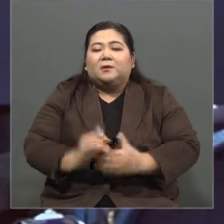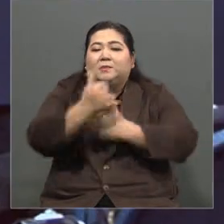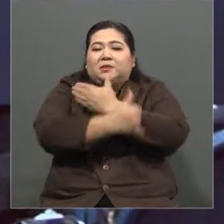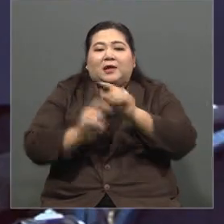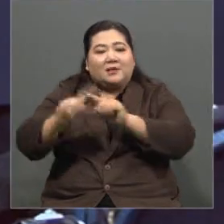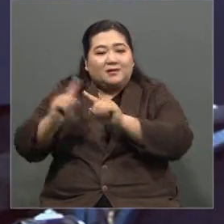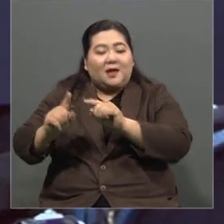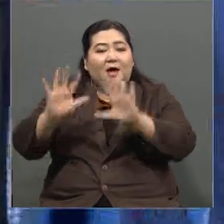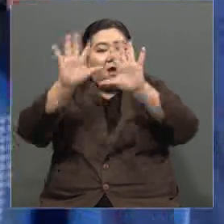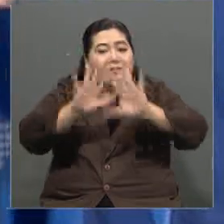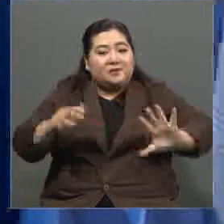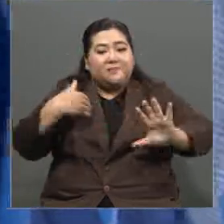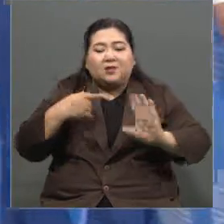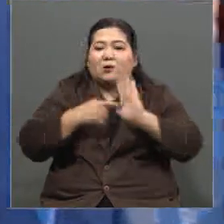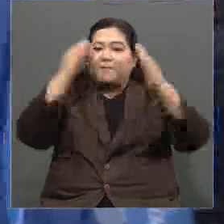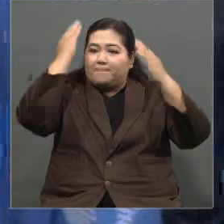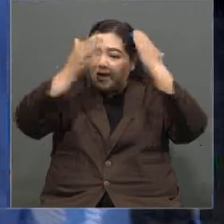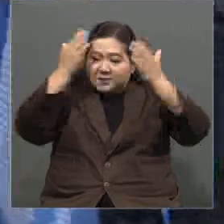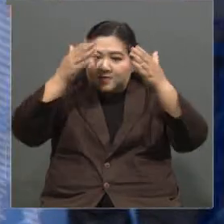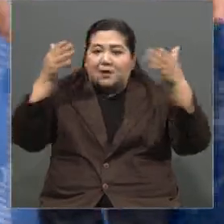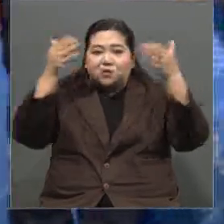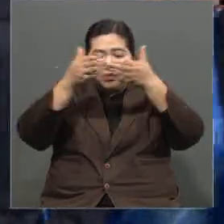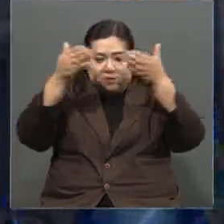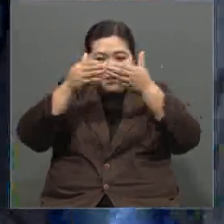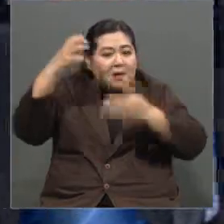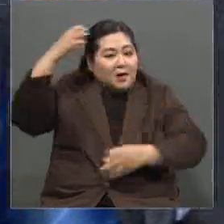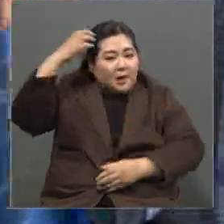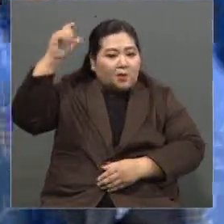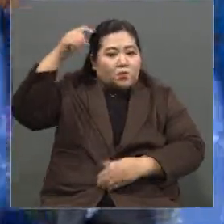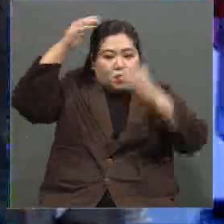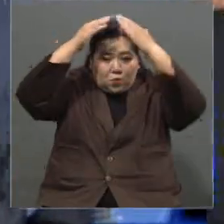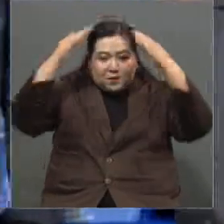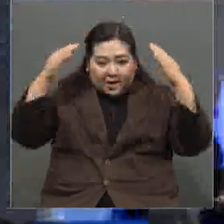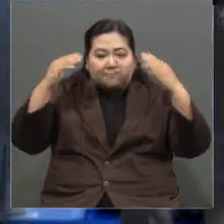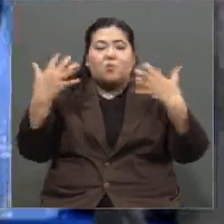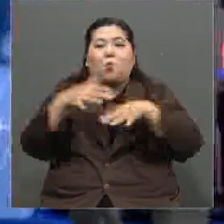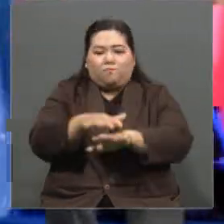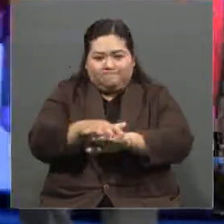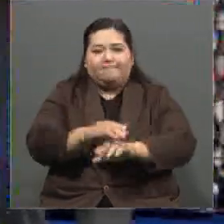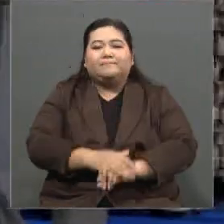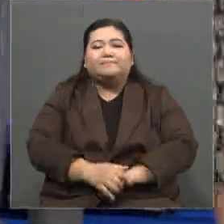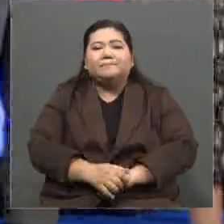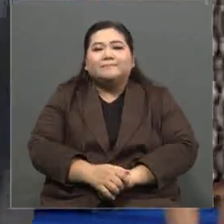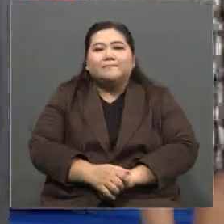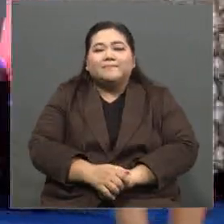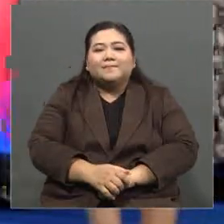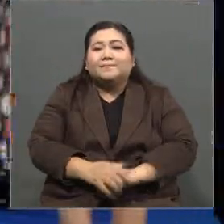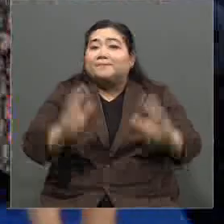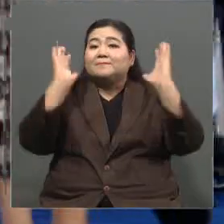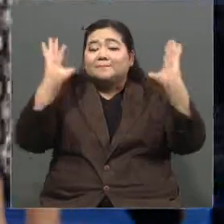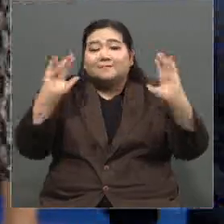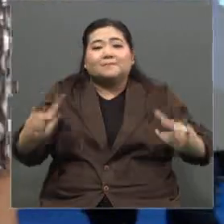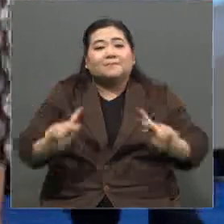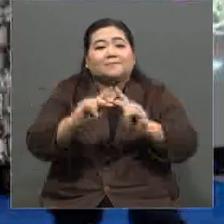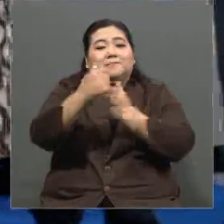อื่นๆในอาเซียนอย่างมาเลเซียอินโดนีเซียสปปลาวแล้วก็เวียดนามเข้าร่วมด้วยโฆษกกระทรวงการต่างประเทศบอกครับว่า